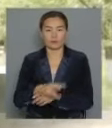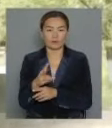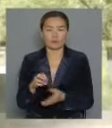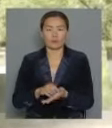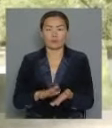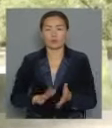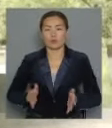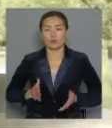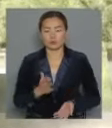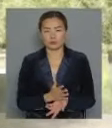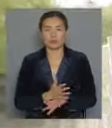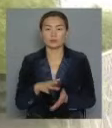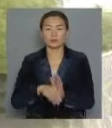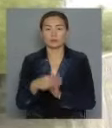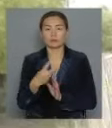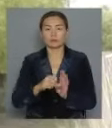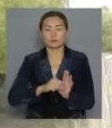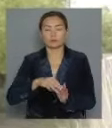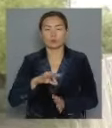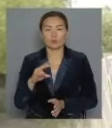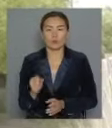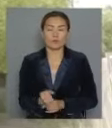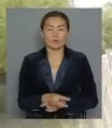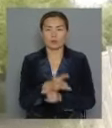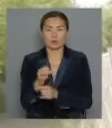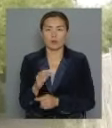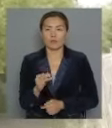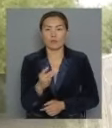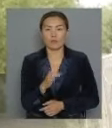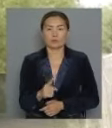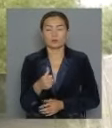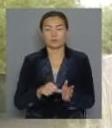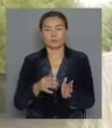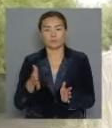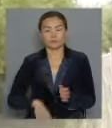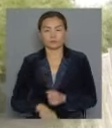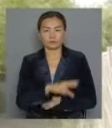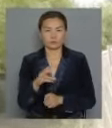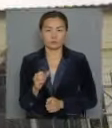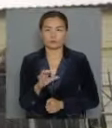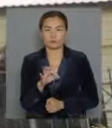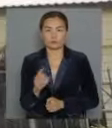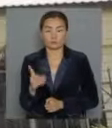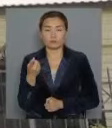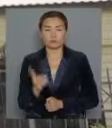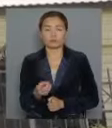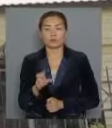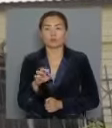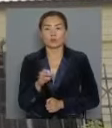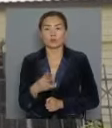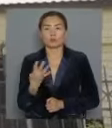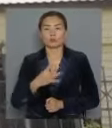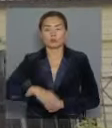тіркемелі трактор. Сыйымдылығы 3-6 тонналық вакуум водовоз, 6 дана су шашу насоса, 1 дана по